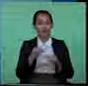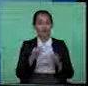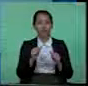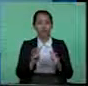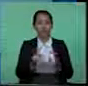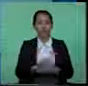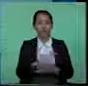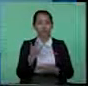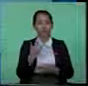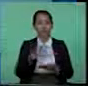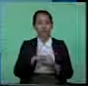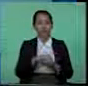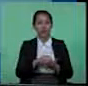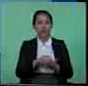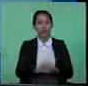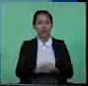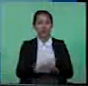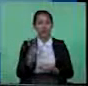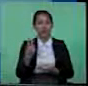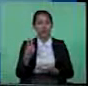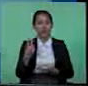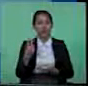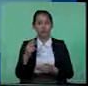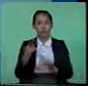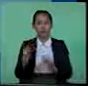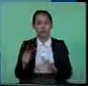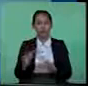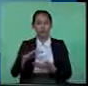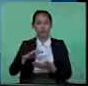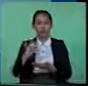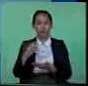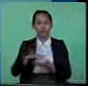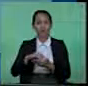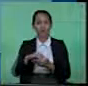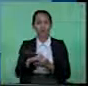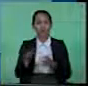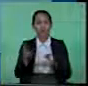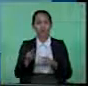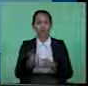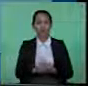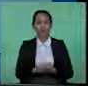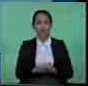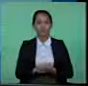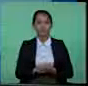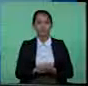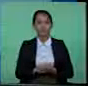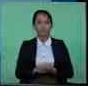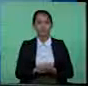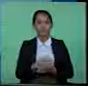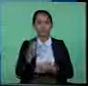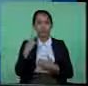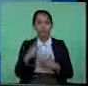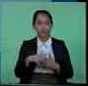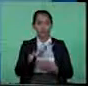ham 5 ta katakcha, ikkinchi shaklimizda ham 5 ta katakcha hosil bo'ldi. Sizga